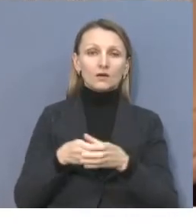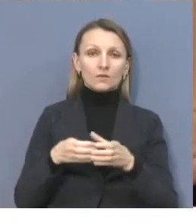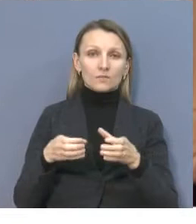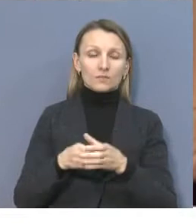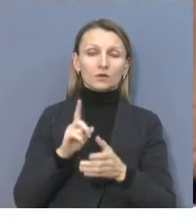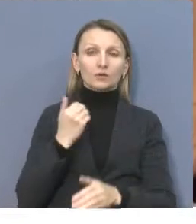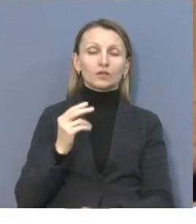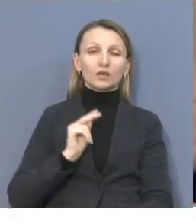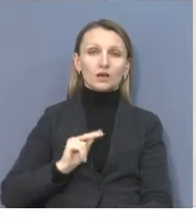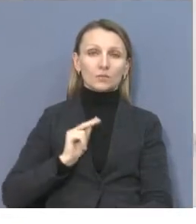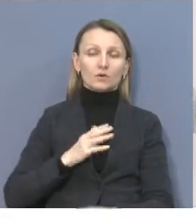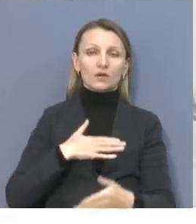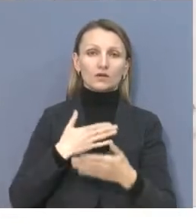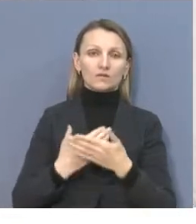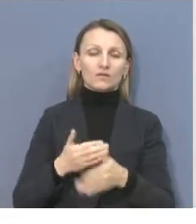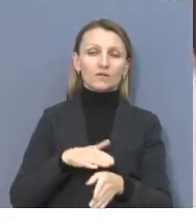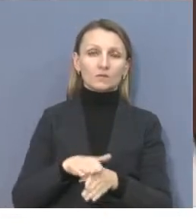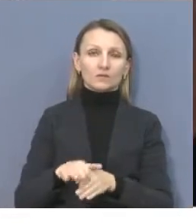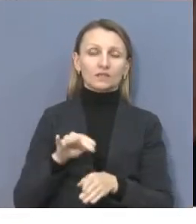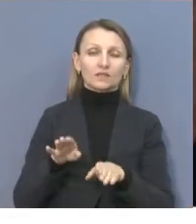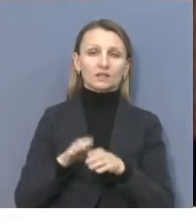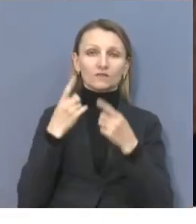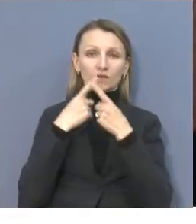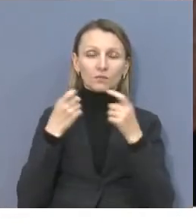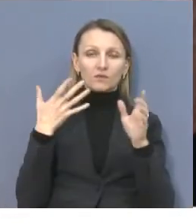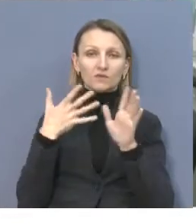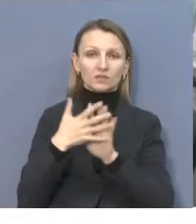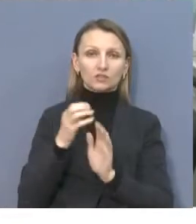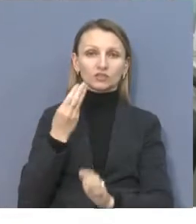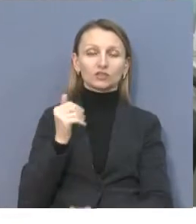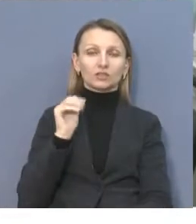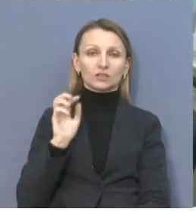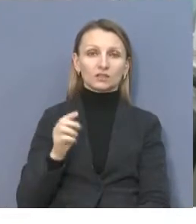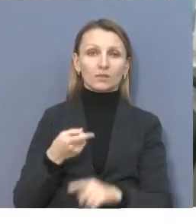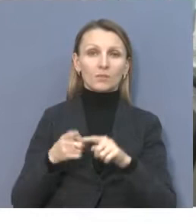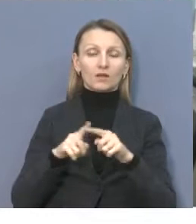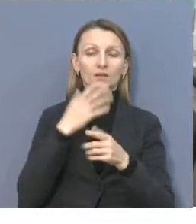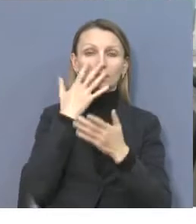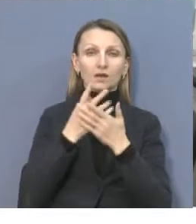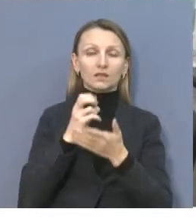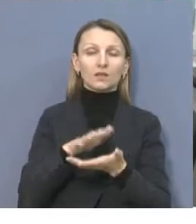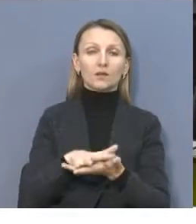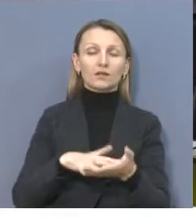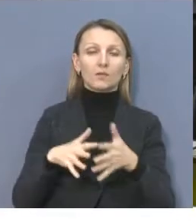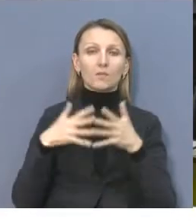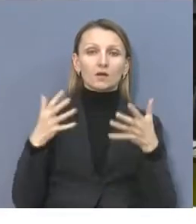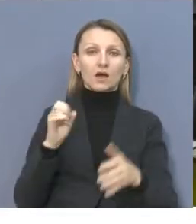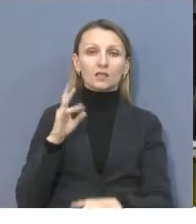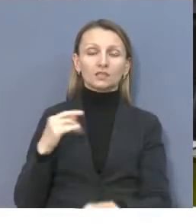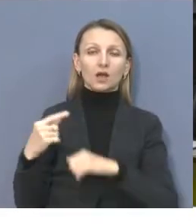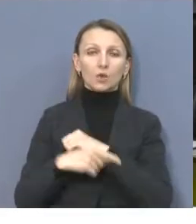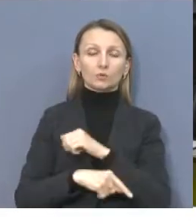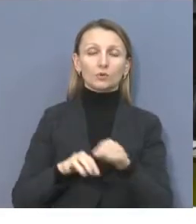деятельность в регионе активизирована действует также информационно просветительские чтобы они ориентированы на продолжение масштабных антикоррупционных